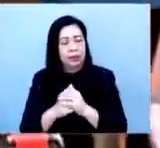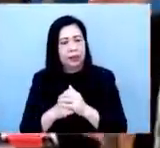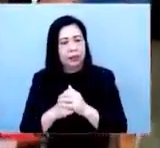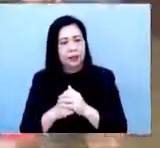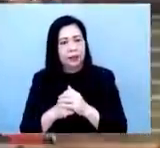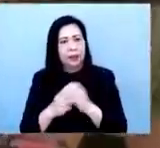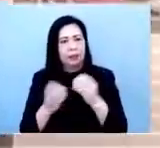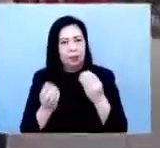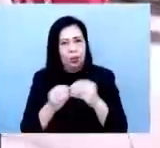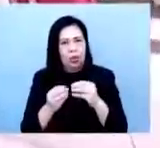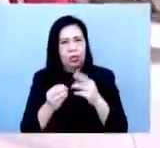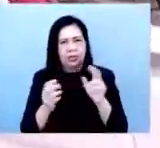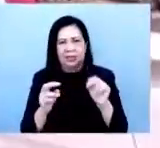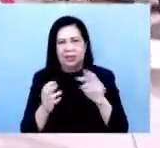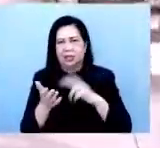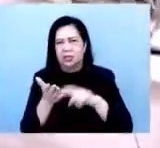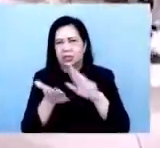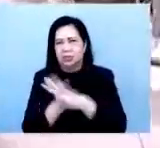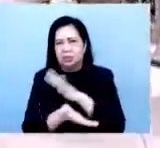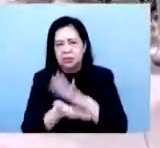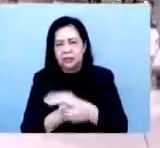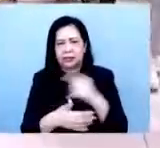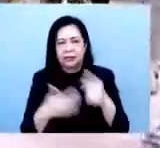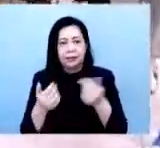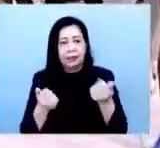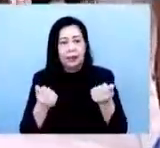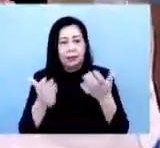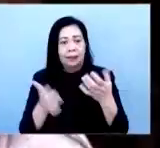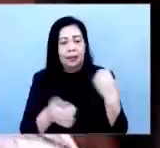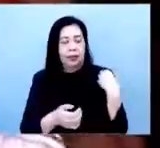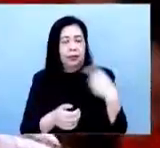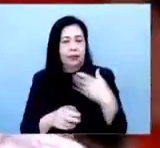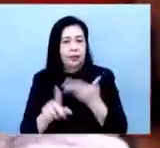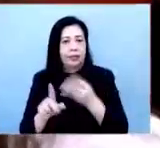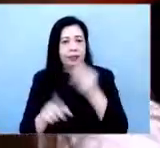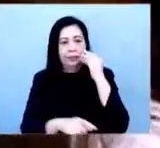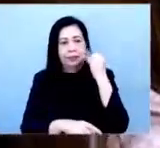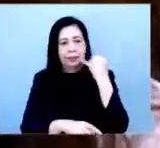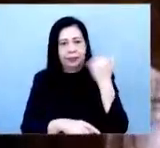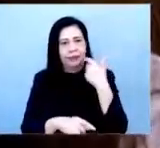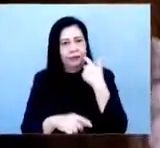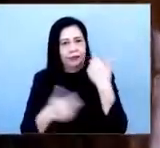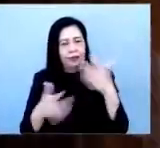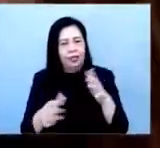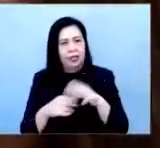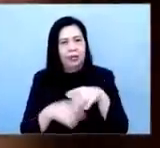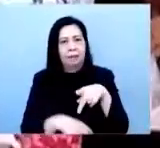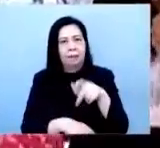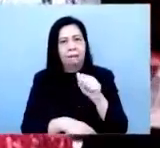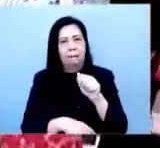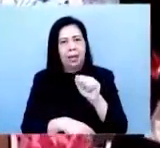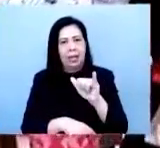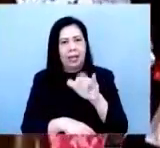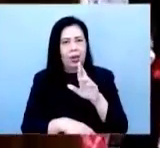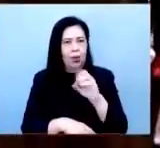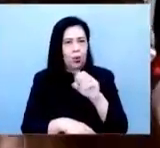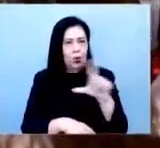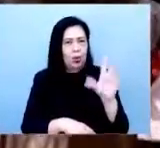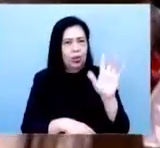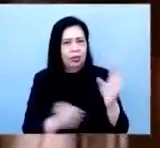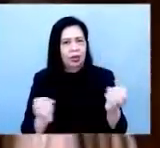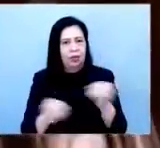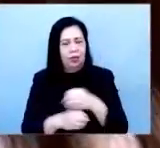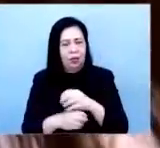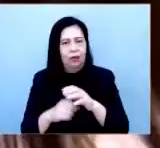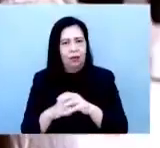mga research paper. Ang admin officer naman na si Mary Joy katatapos lang ding ayusin ang payroll sa kanilang opisina. Pagkatapos masigurong